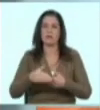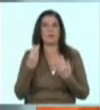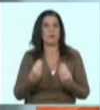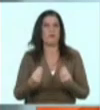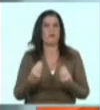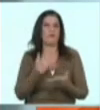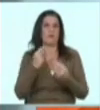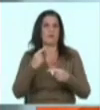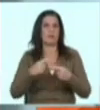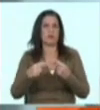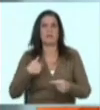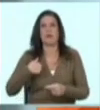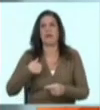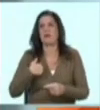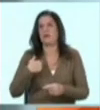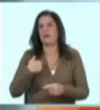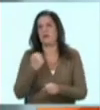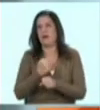טובות בקואליציה, אני מניח שלי יוצא. אתה תראה שבעוד